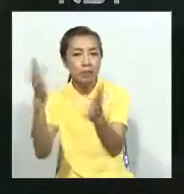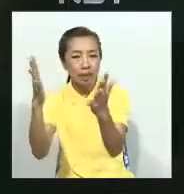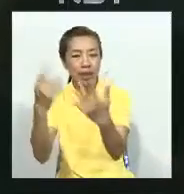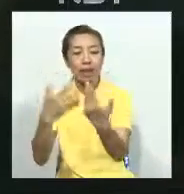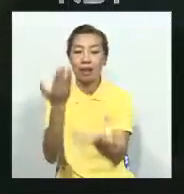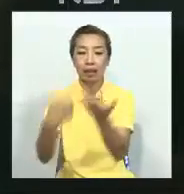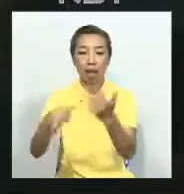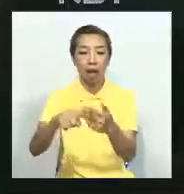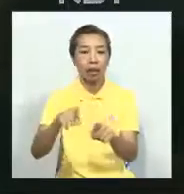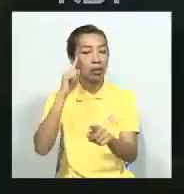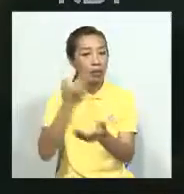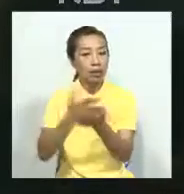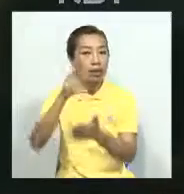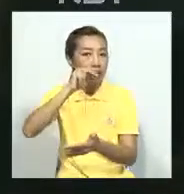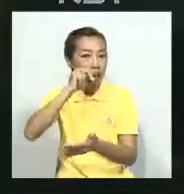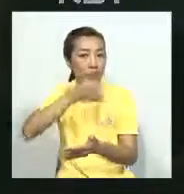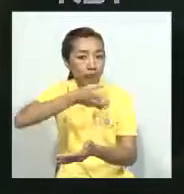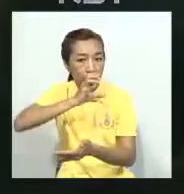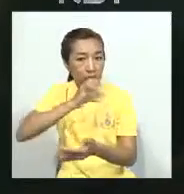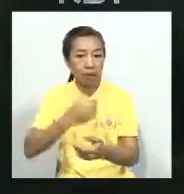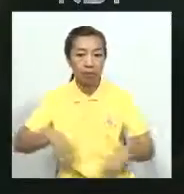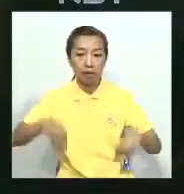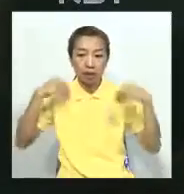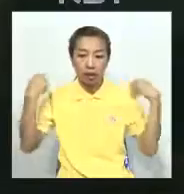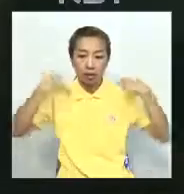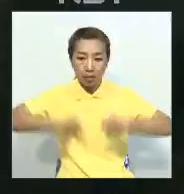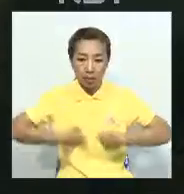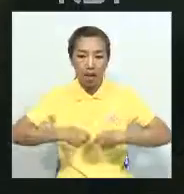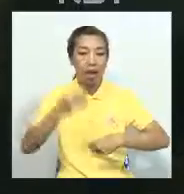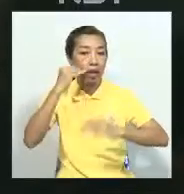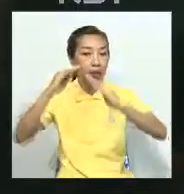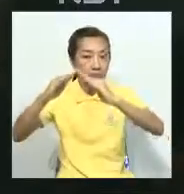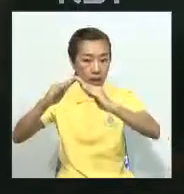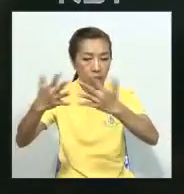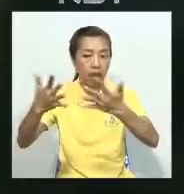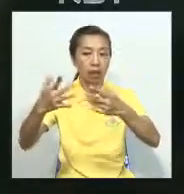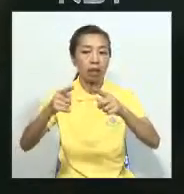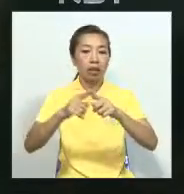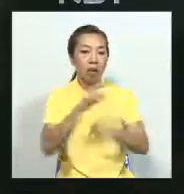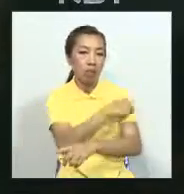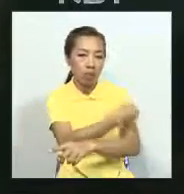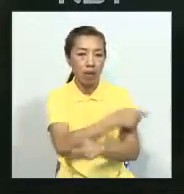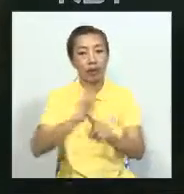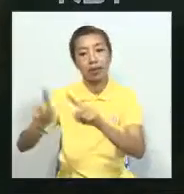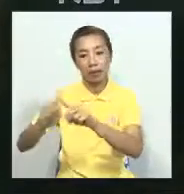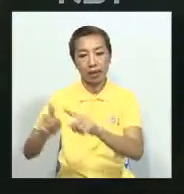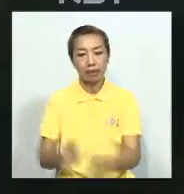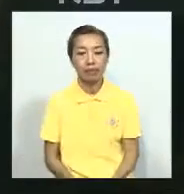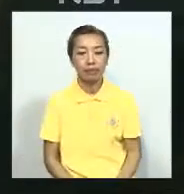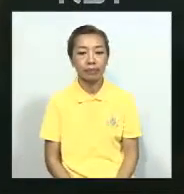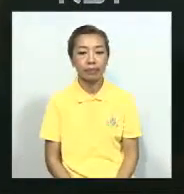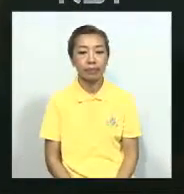างเช่นน้ำสะอาดเครื่องนึ่งห่มที่พักพิงปลอดภัยรวมถึงการรักษาพยาบาลด้วยค่ะ